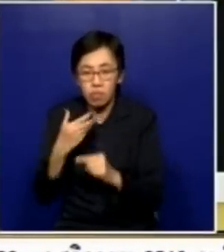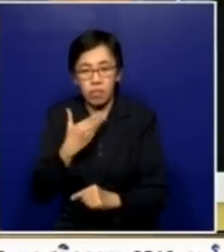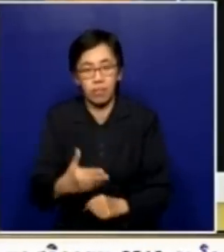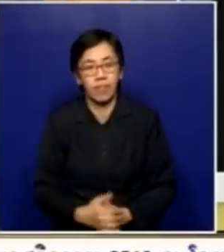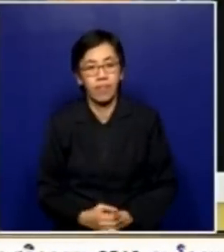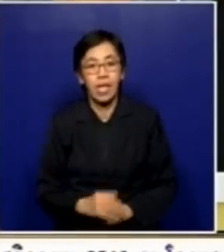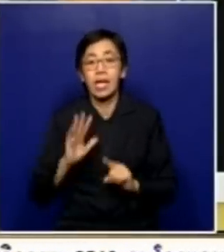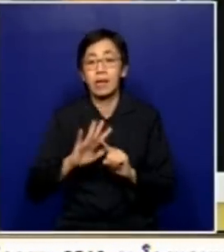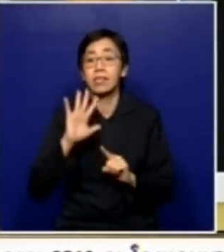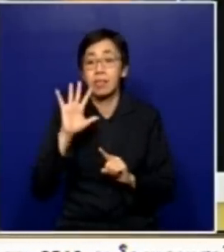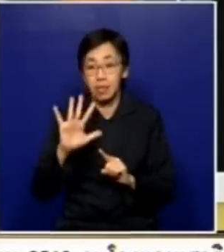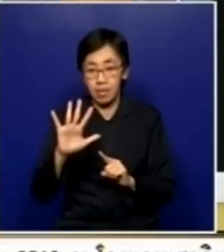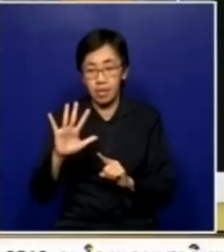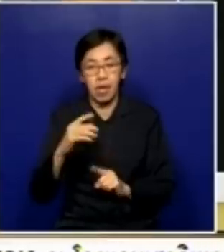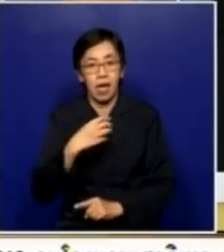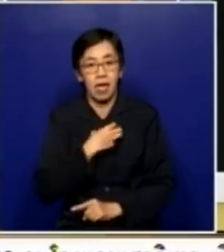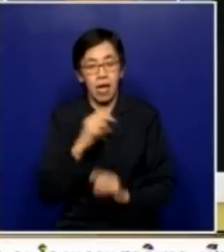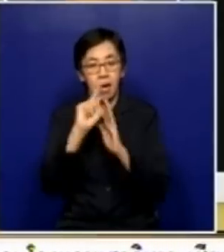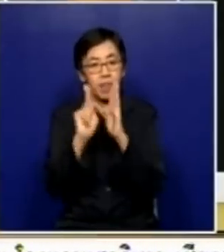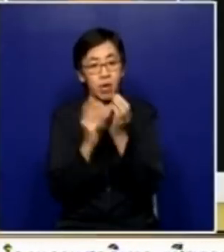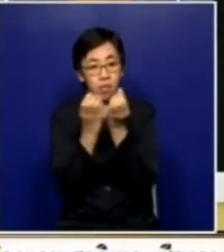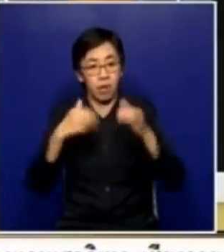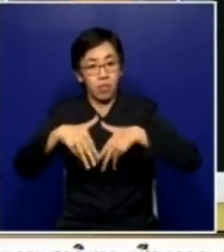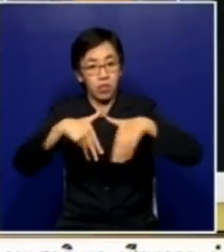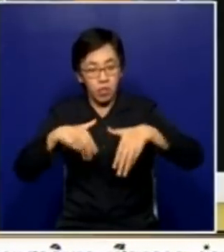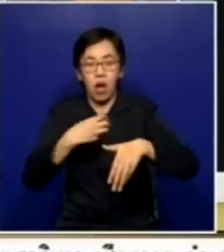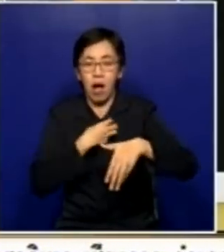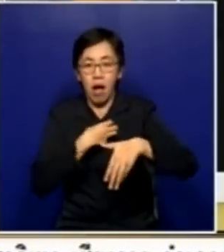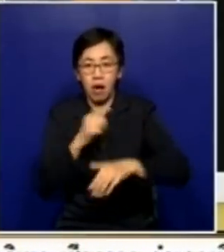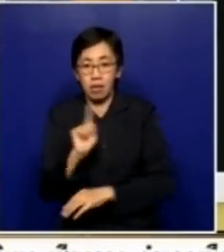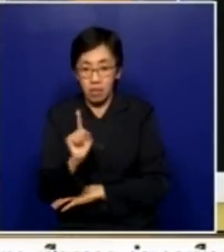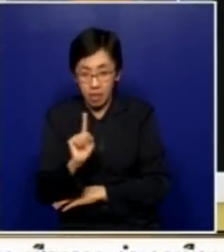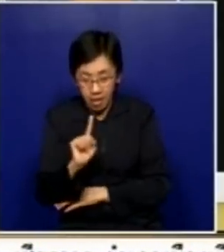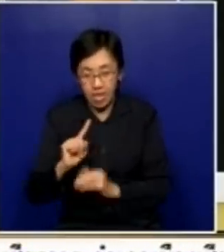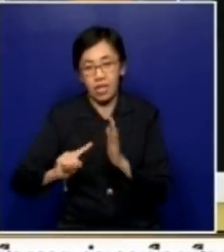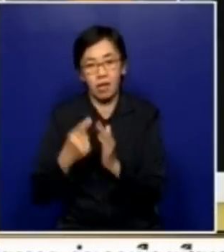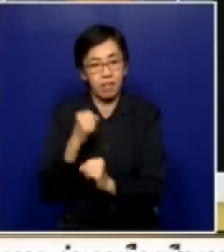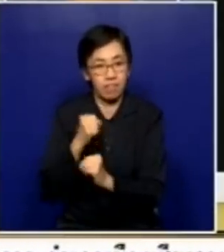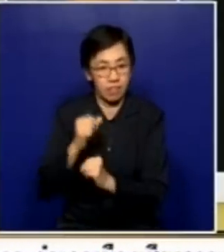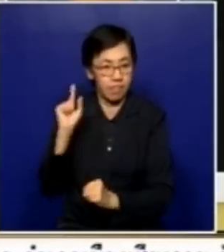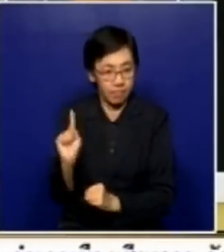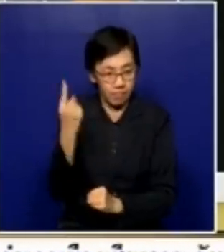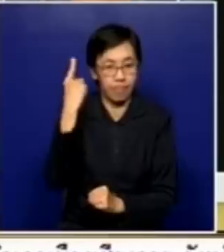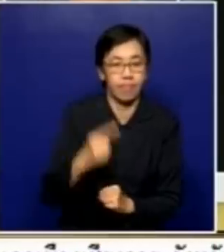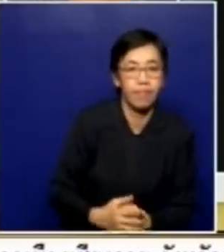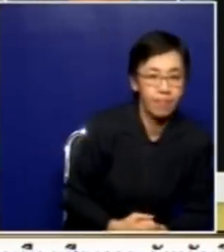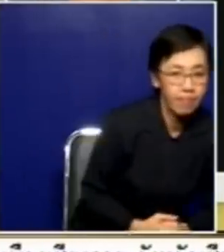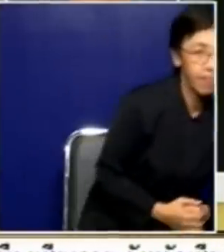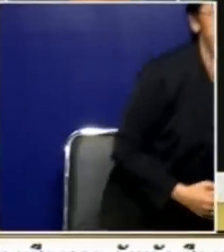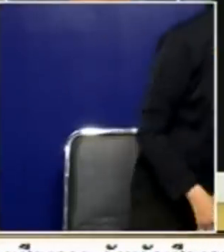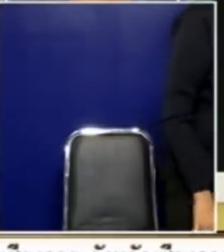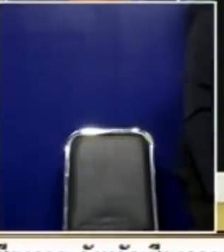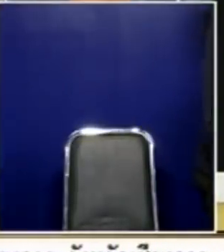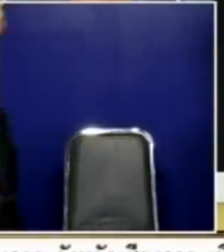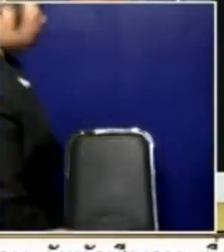คอที่ 5 เพื่ใหได้มาซรฐมนูจากปชาชนเราจึงต้องเริ่มตนกใหม่เนองจรฐมนลฉบั 2160